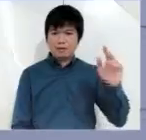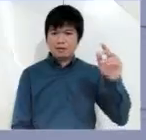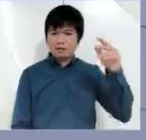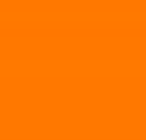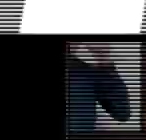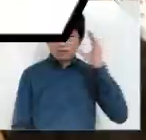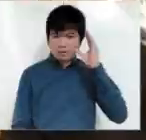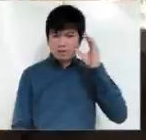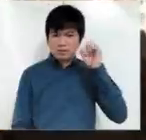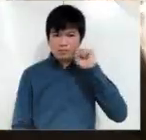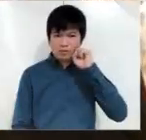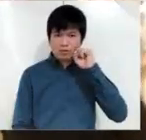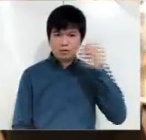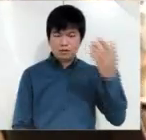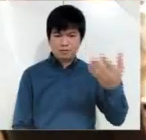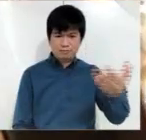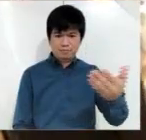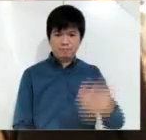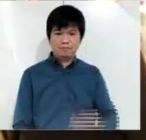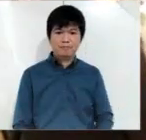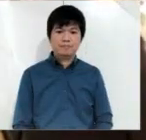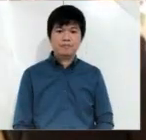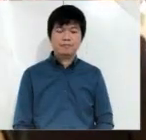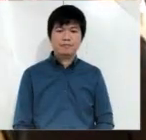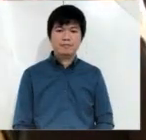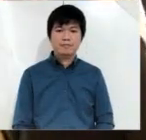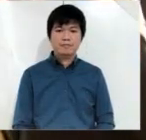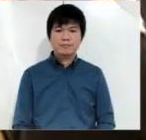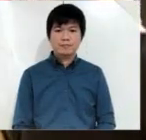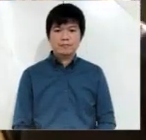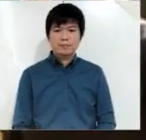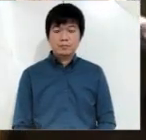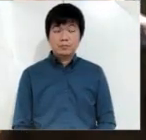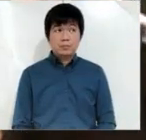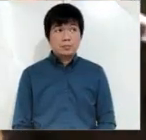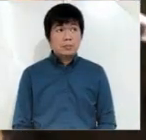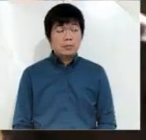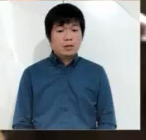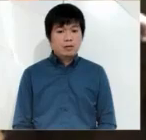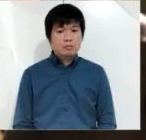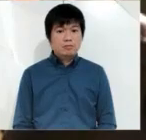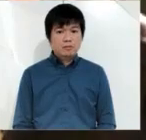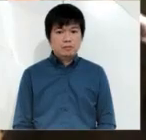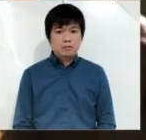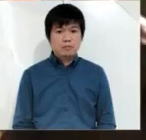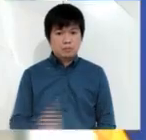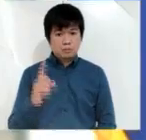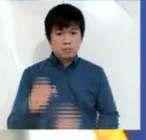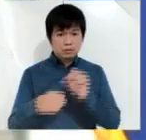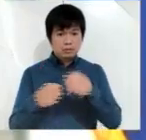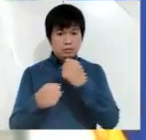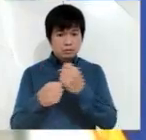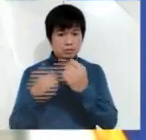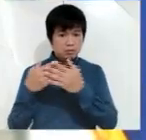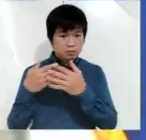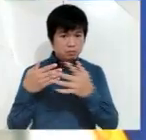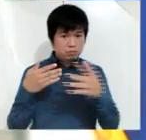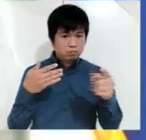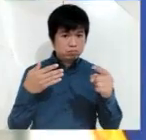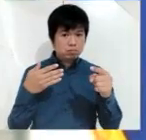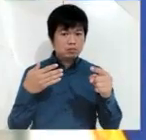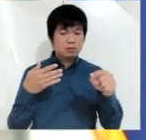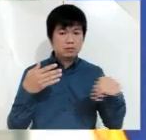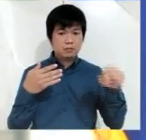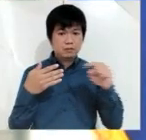Samonte. We're trying out the makalipas ang mahigit isang taon, personal na ipinakilala ni Pangulong